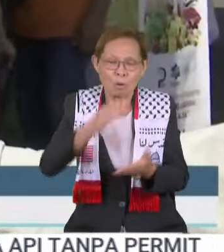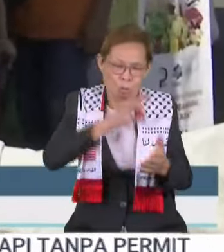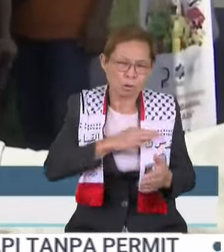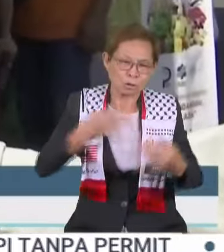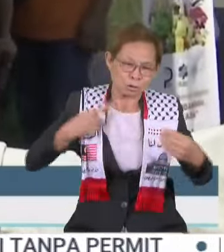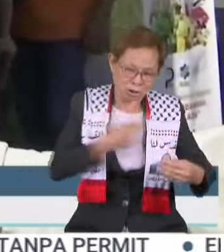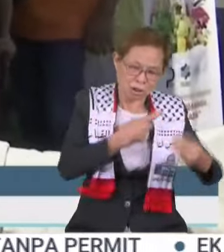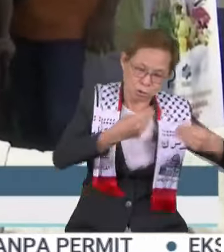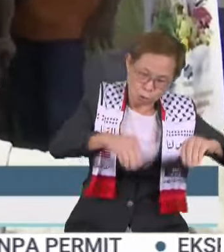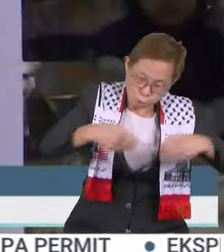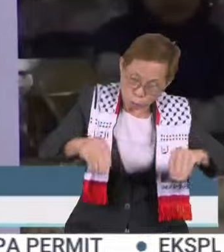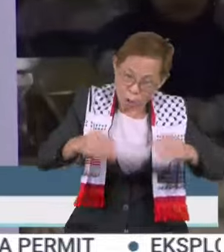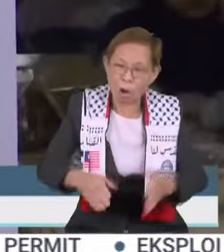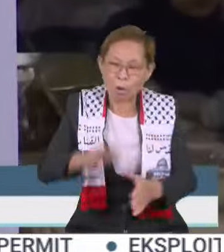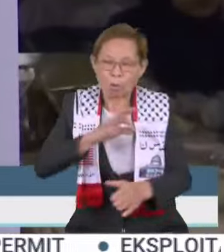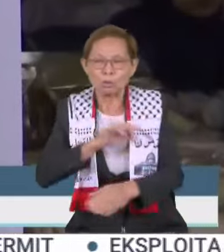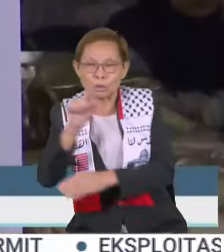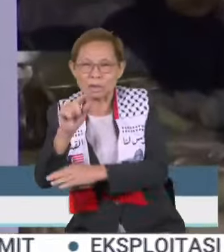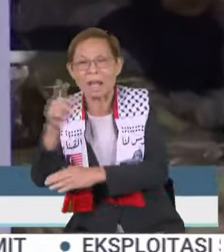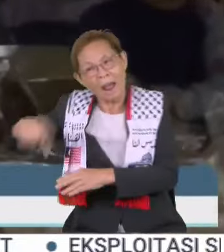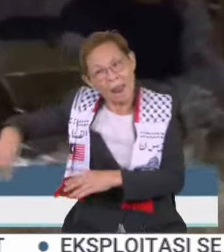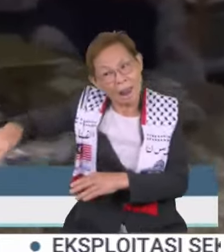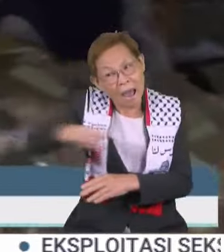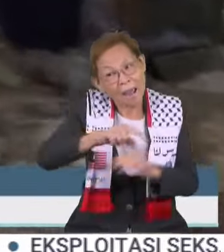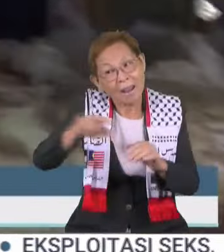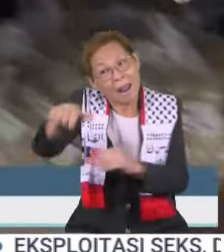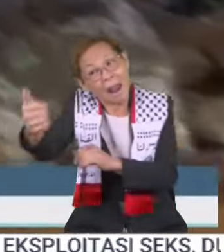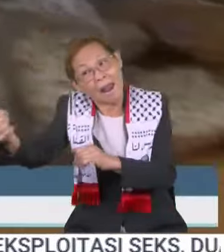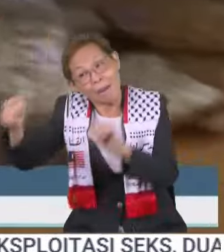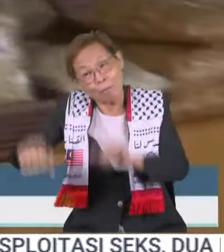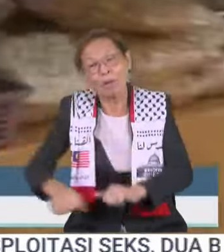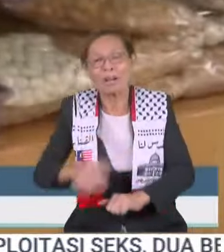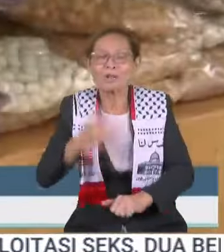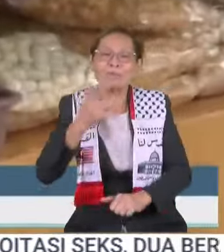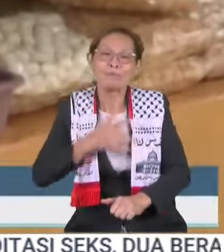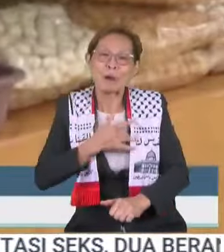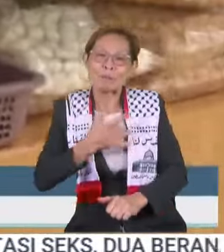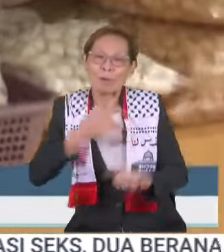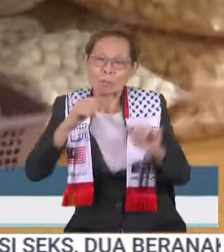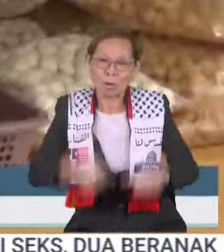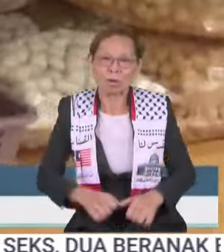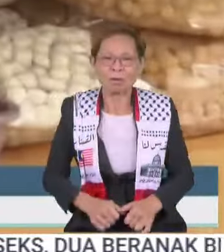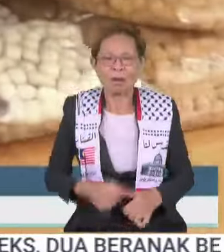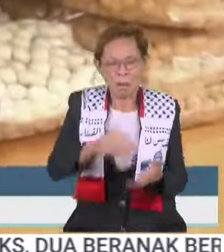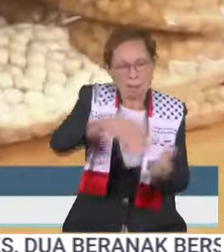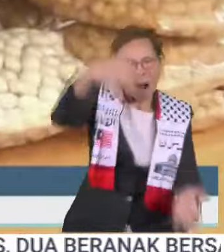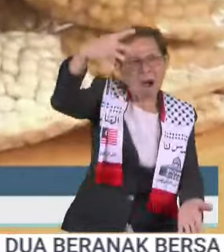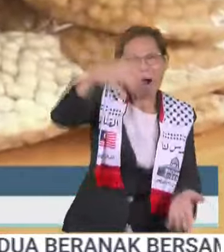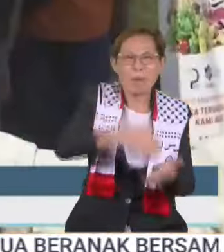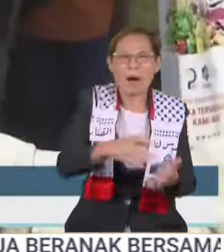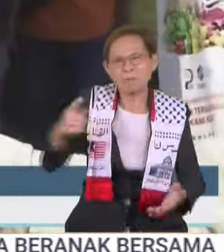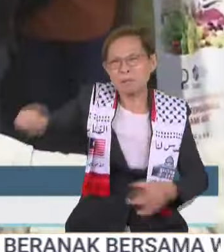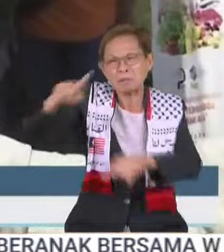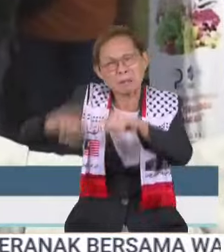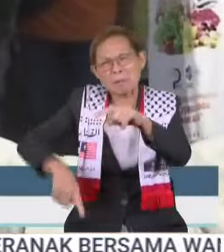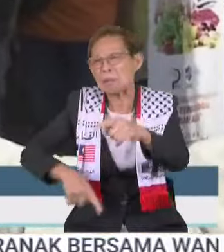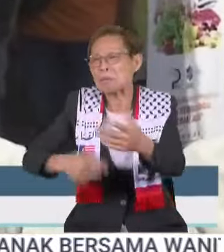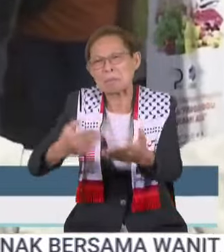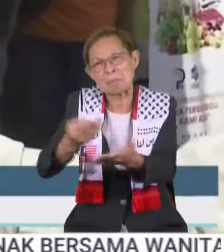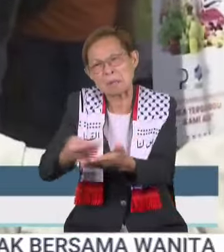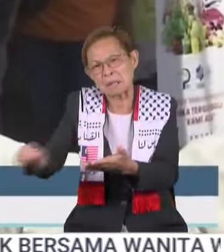tapi orang lain boleh dapat sama-sama merasa. Kalau kita jual mahal sekalipun, orang tidak beli, tidak ada faedah juga kan, tidak ada untungnya. Jadi kita